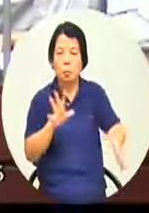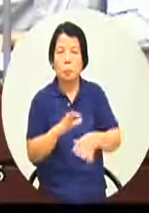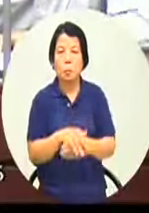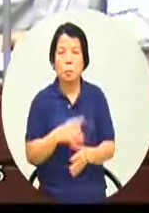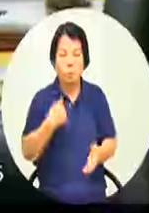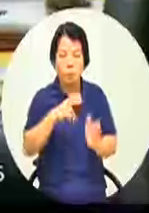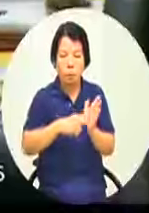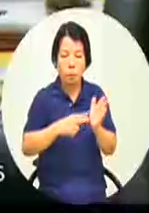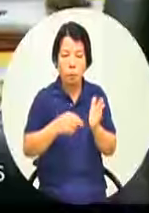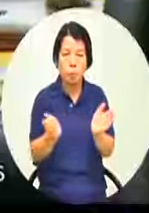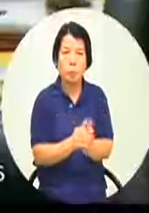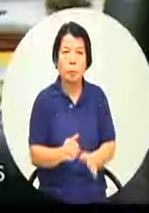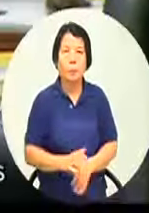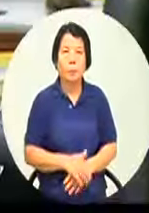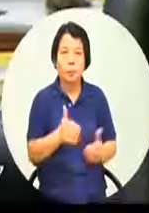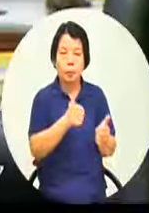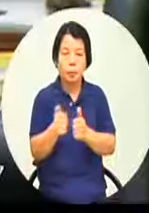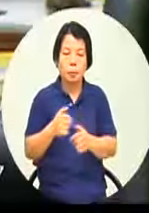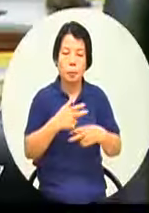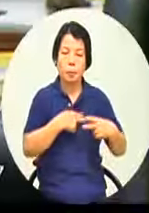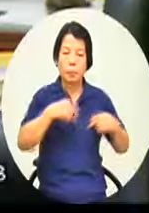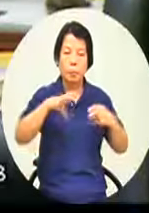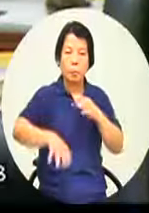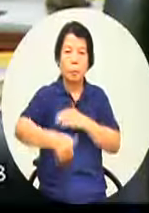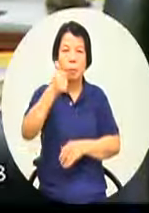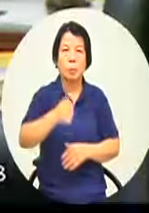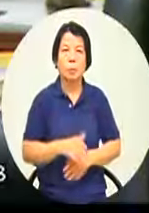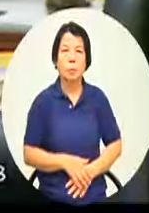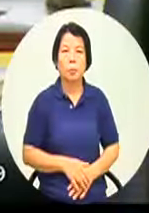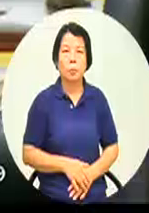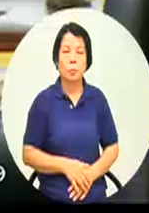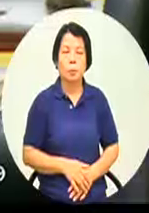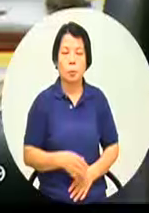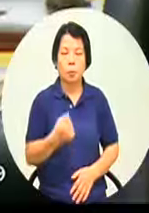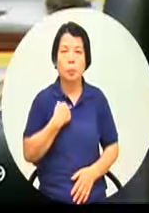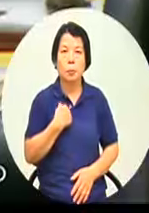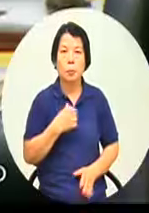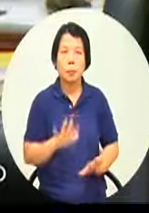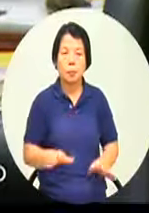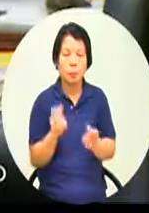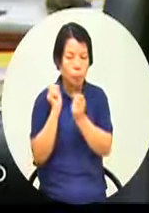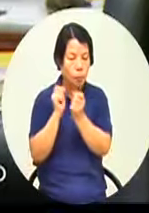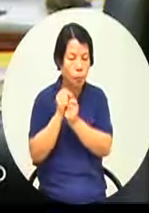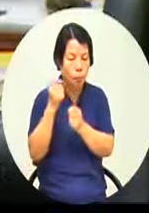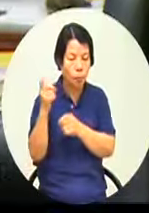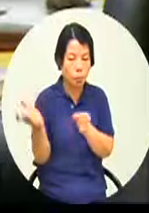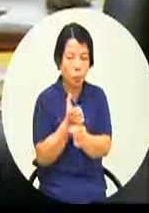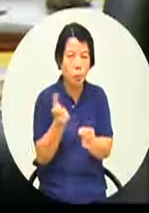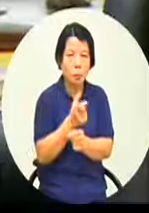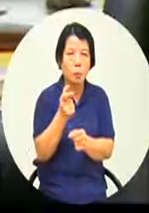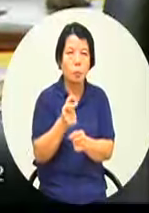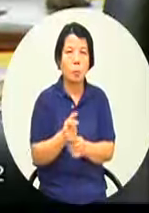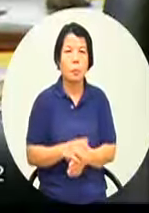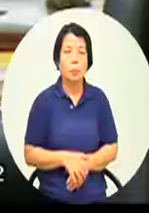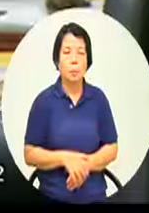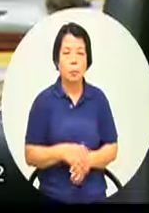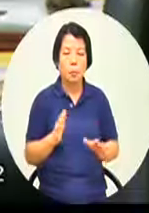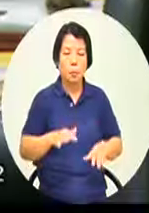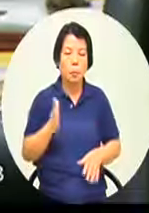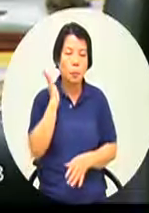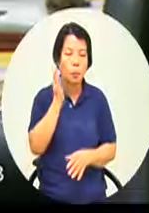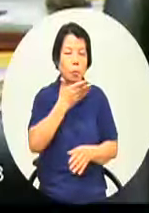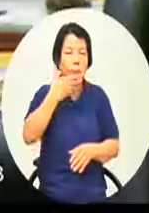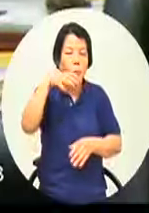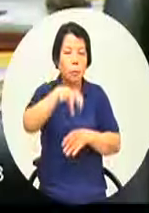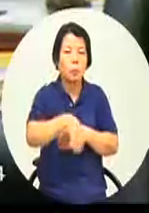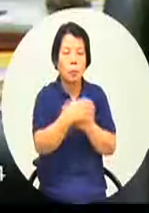明。 谢谢蔡局长。我知道我们在最近这个台风哦，咱水利局的团